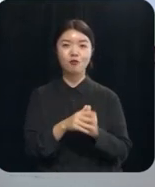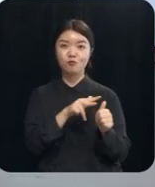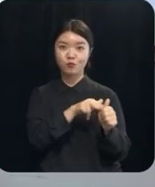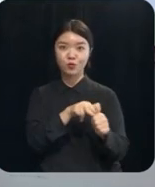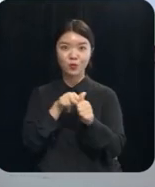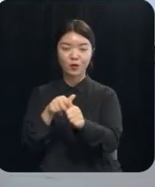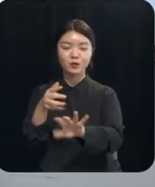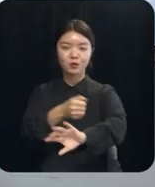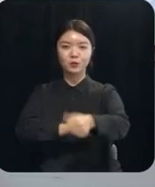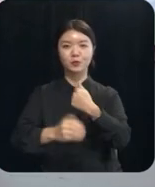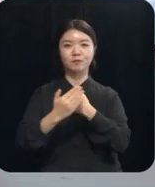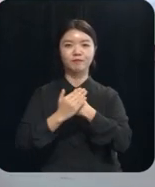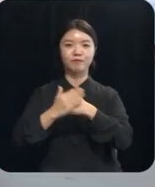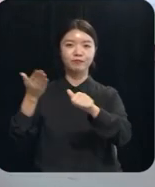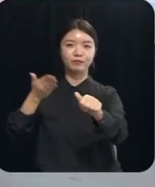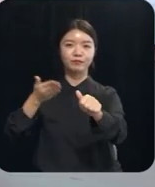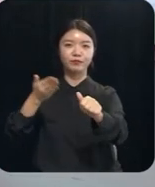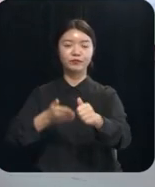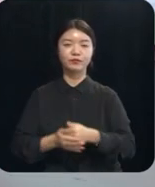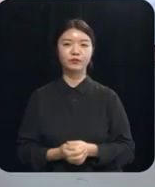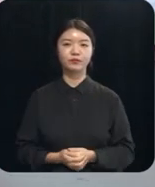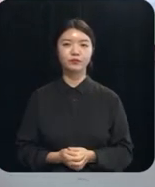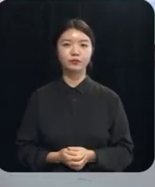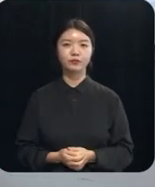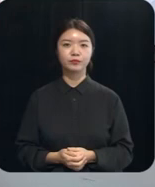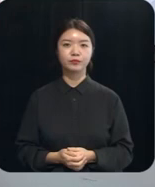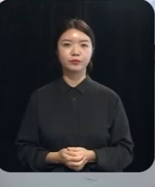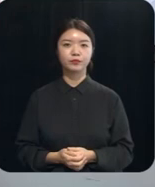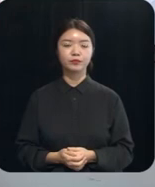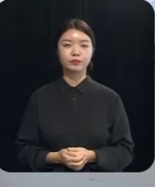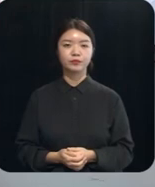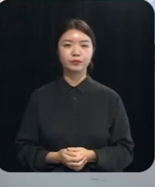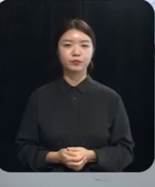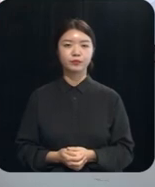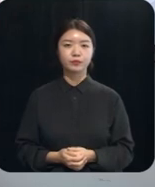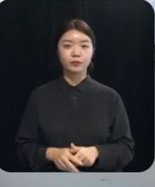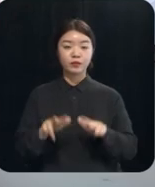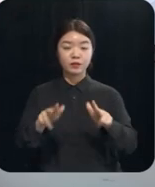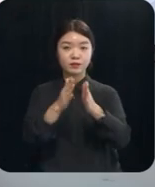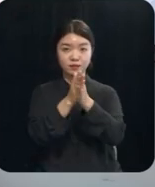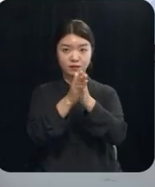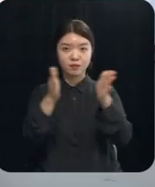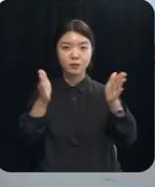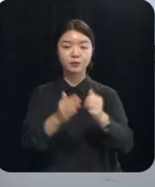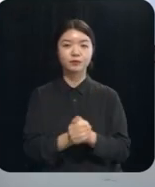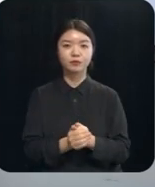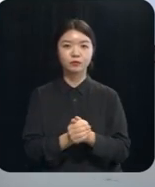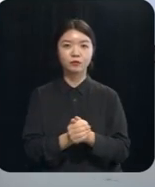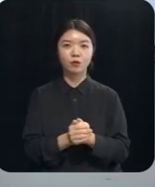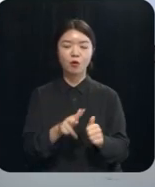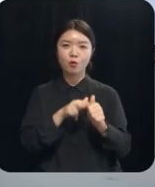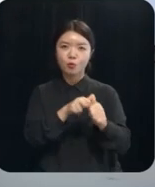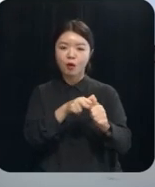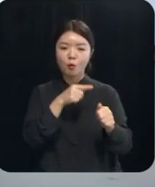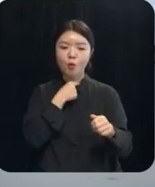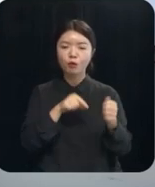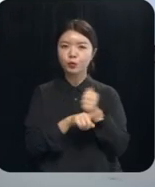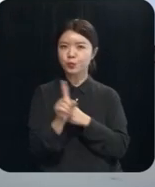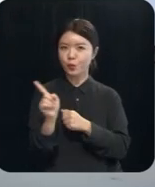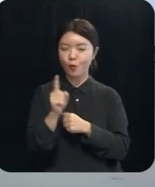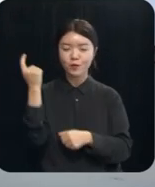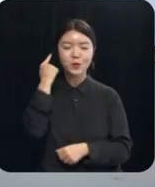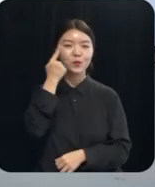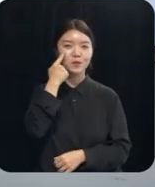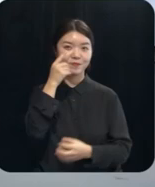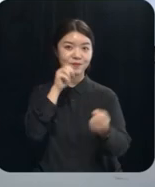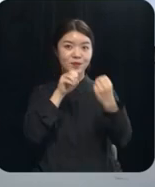후보께서는 적극적으로 협조를 해주실 것을 당부드리겠습니다. 바로 시작하겠습니다. 출마의 변부터 듣도록 할 텐데요.